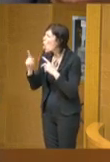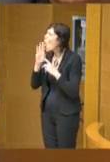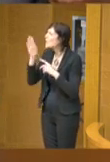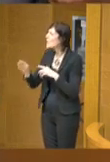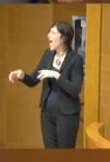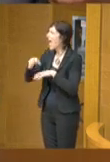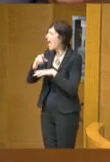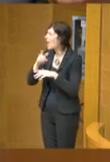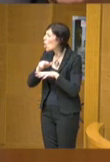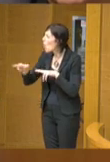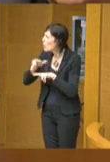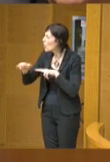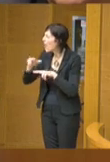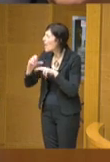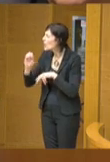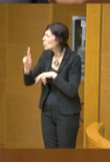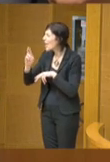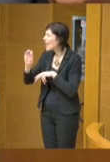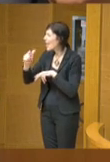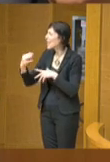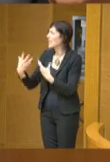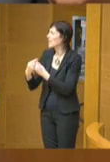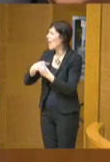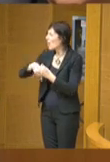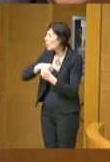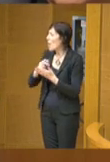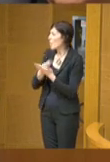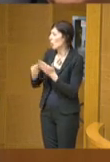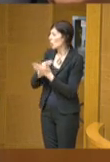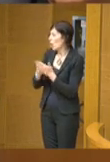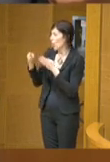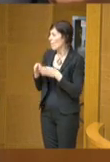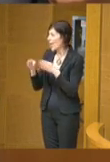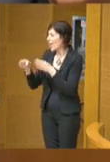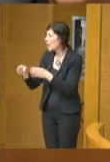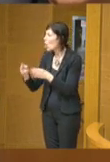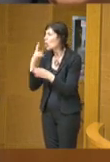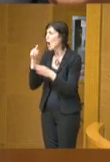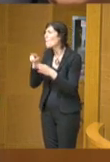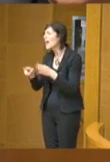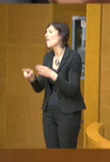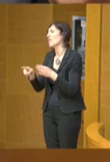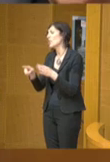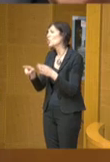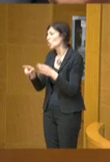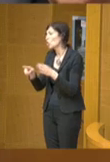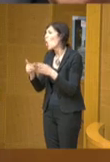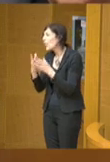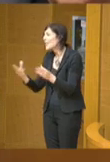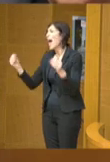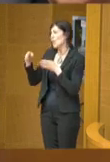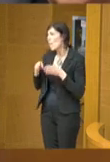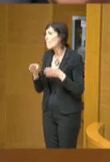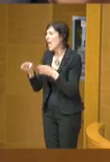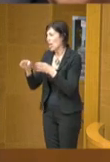Ceretti, che ha portato avanti con noi il progetto. Il percorso ha previsto la costituzione di tanti percorsi con